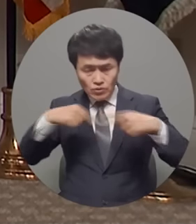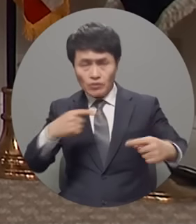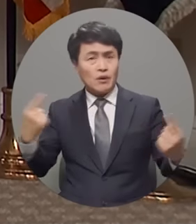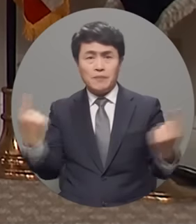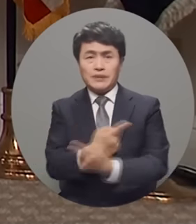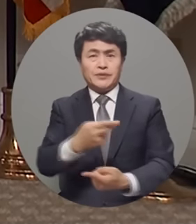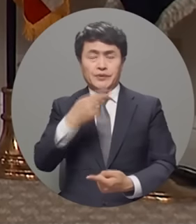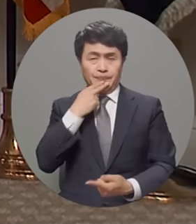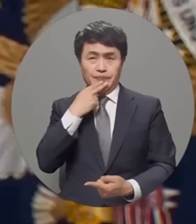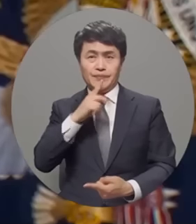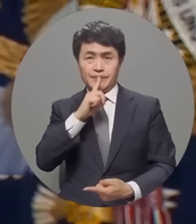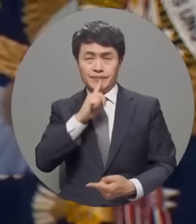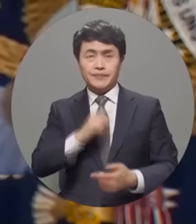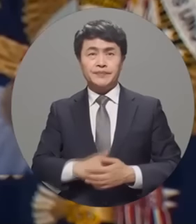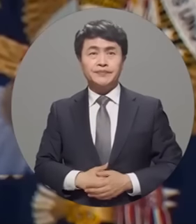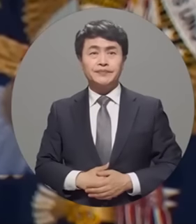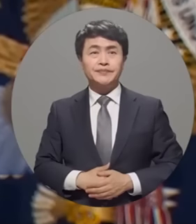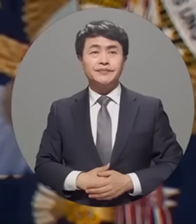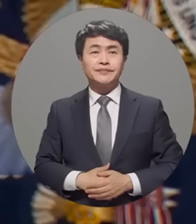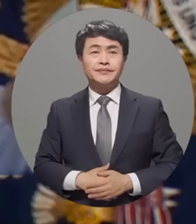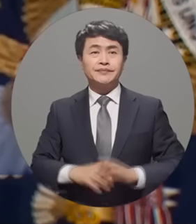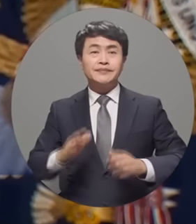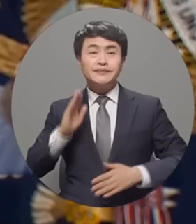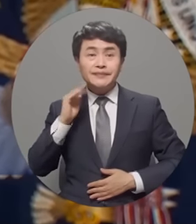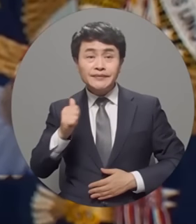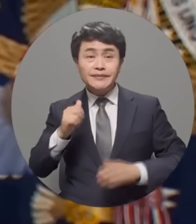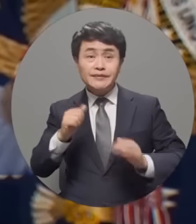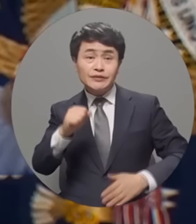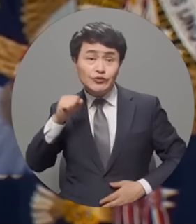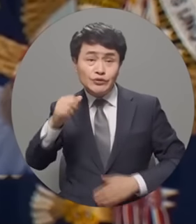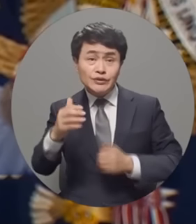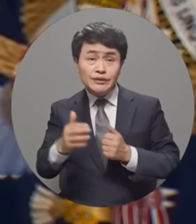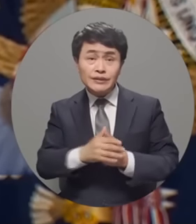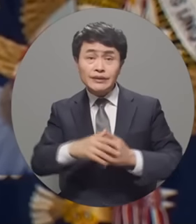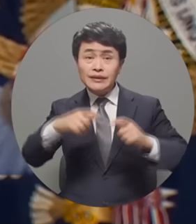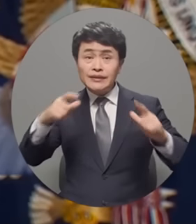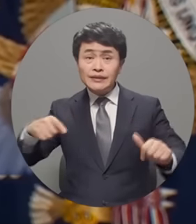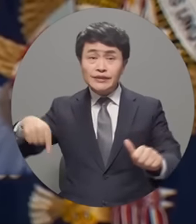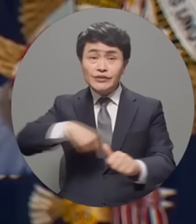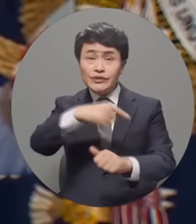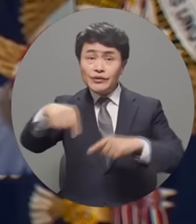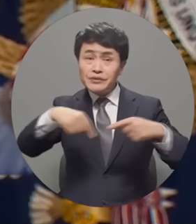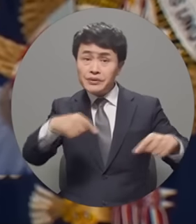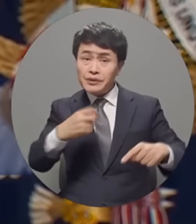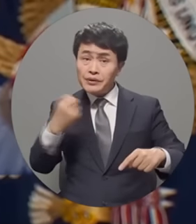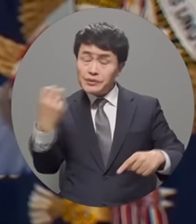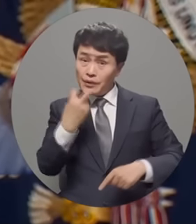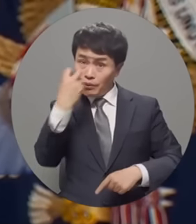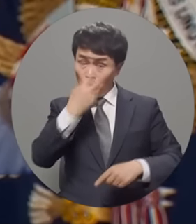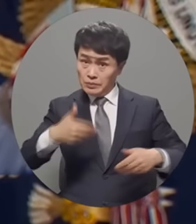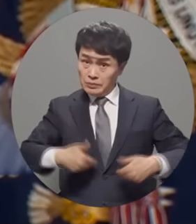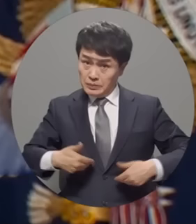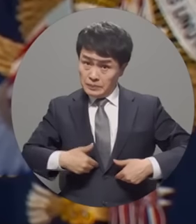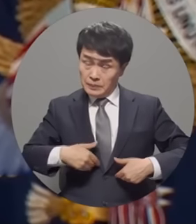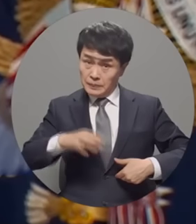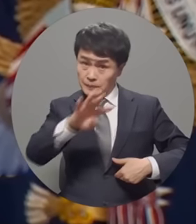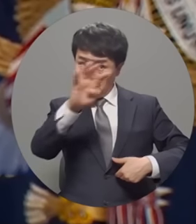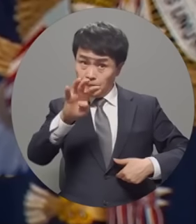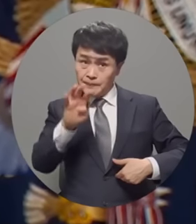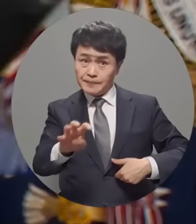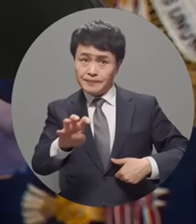선을 그었습니다. Mr. President, have the protests forced you to reconsider any of the policies with regard to the